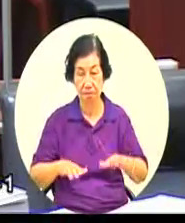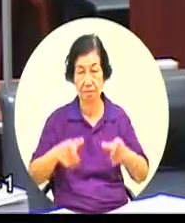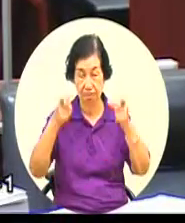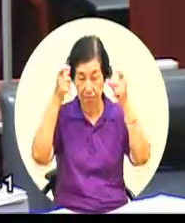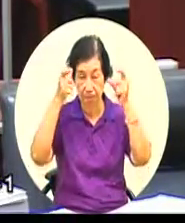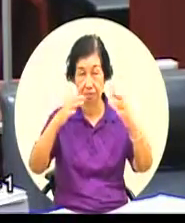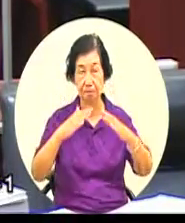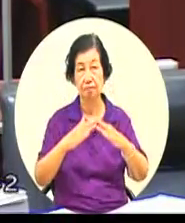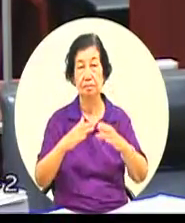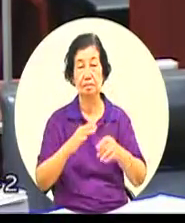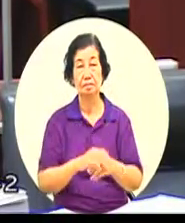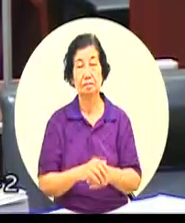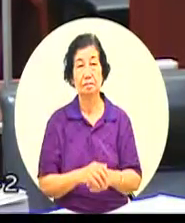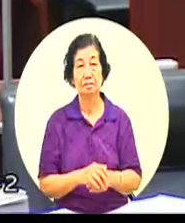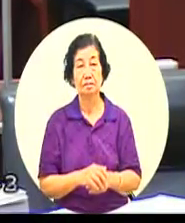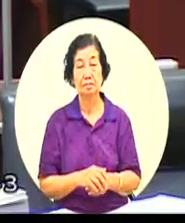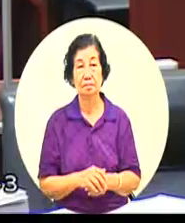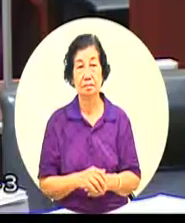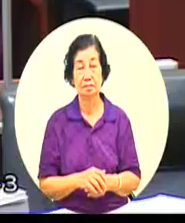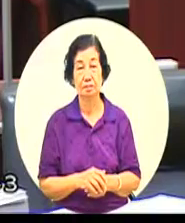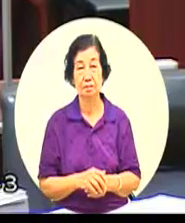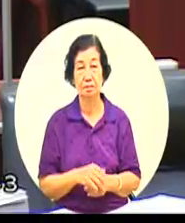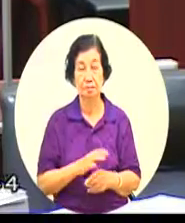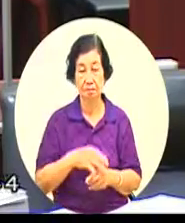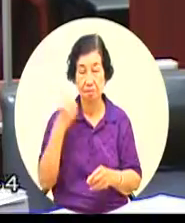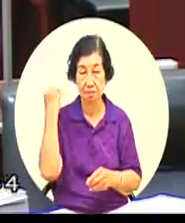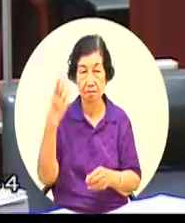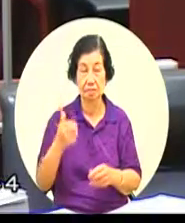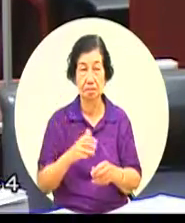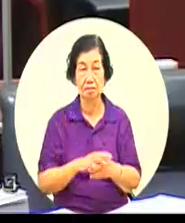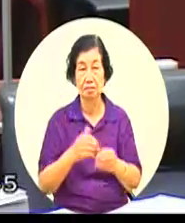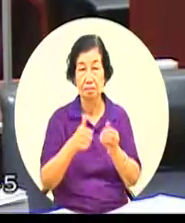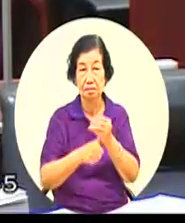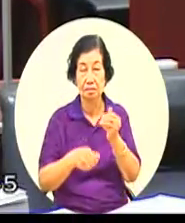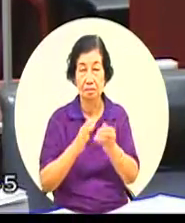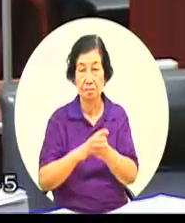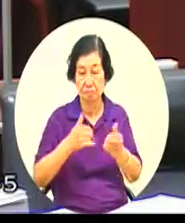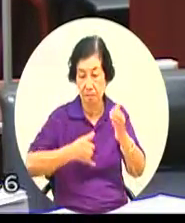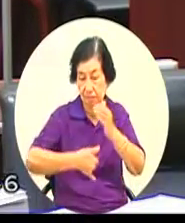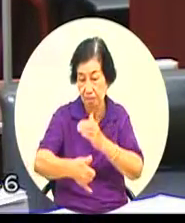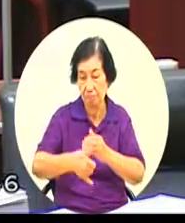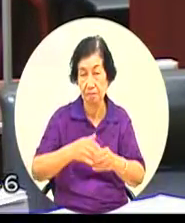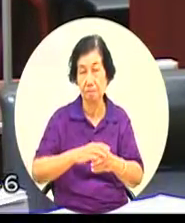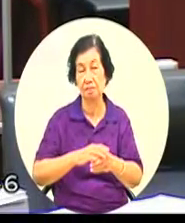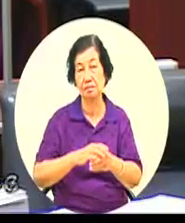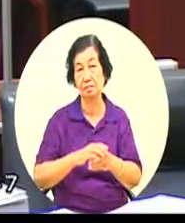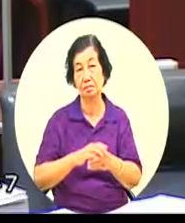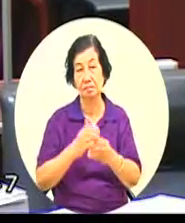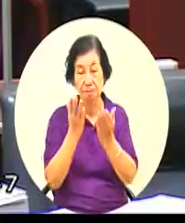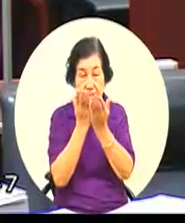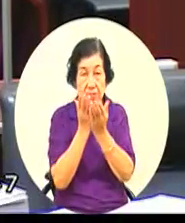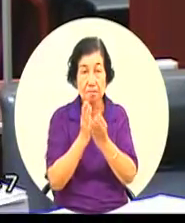总新生入学。一个有几间？